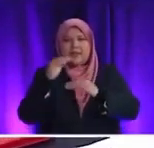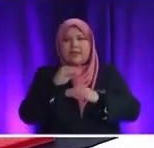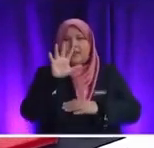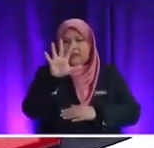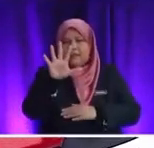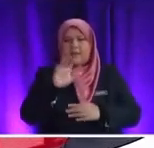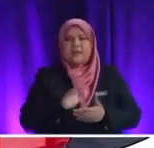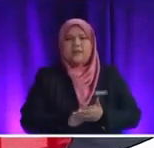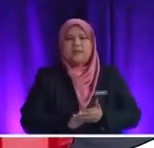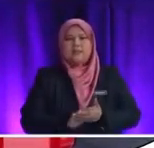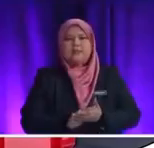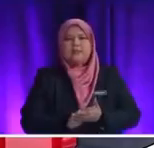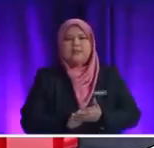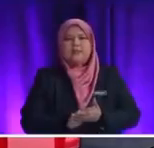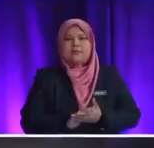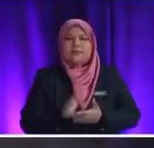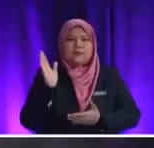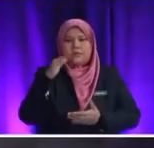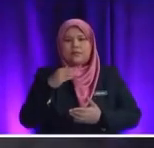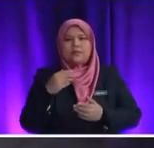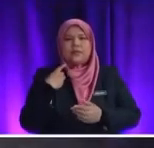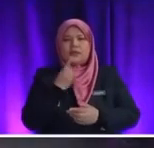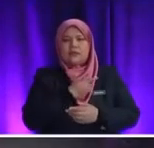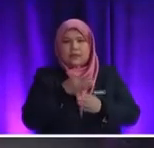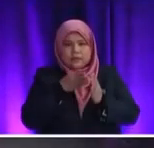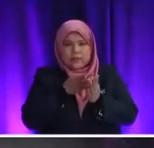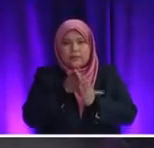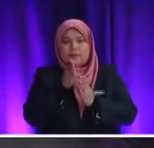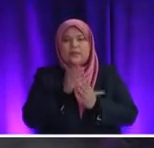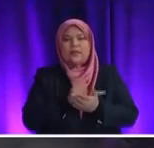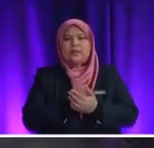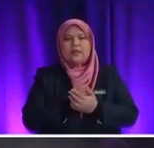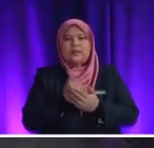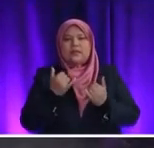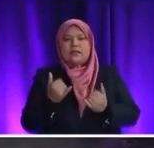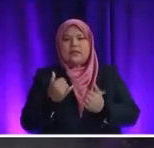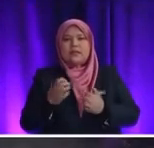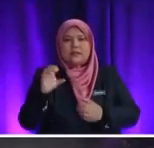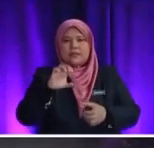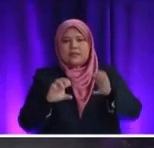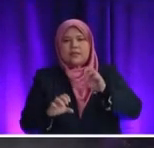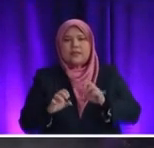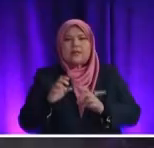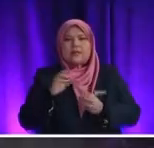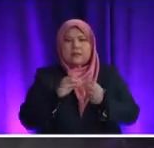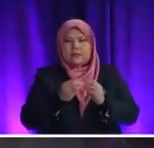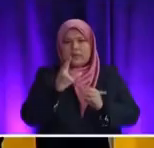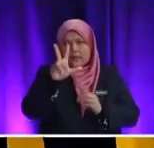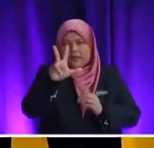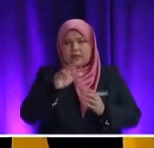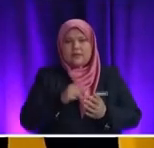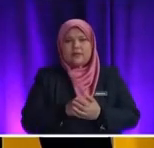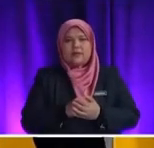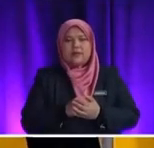1511 joong-ki terus iya job ditempuh eksperimen yang ketiga Oke sana oke oke jadi